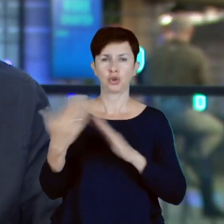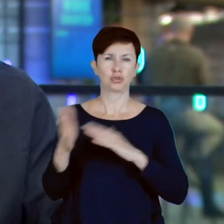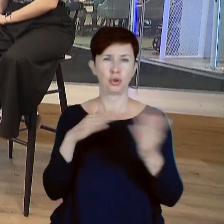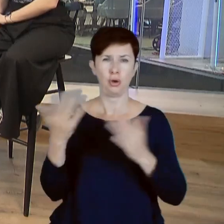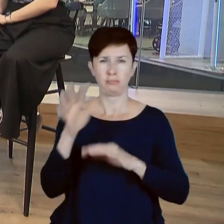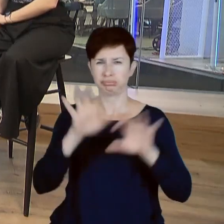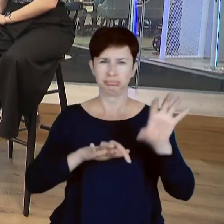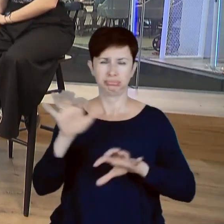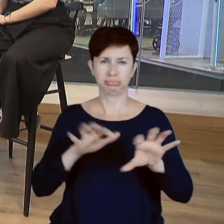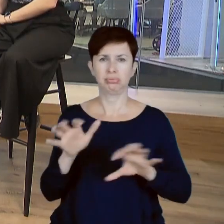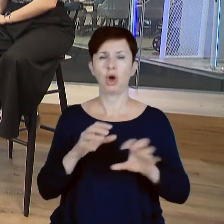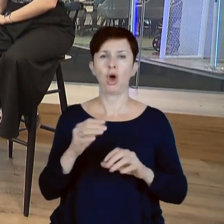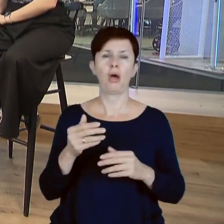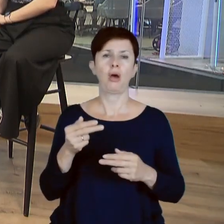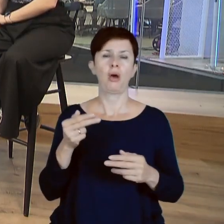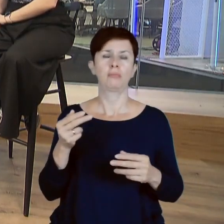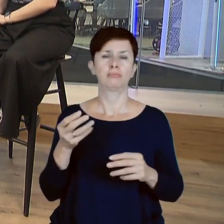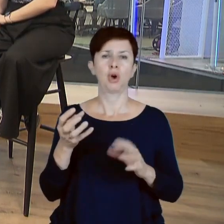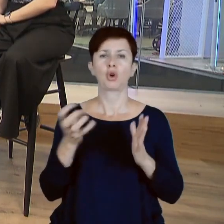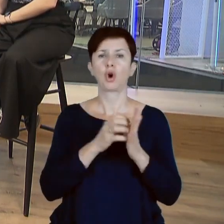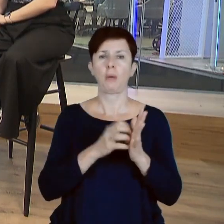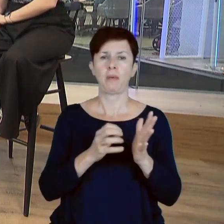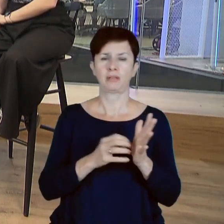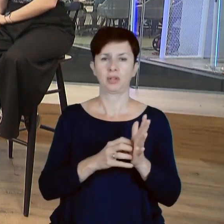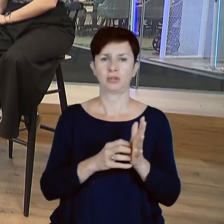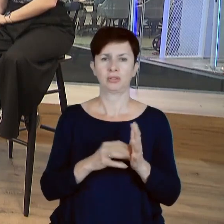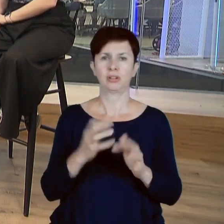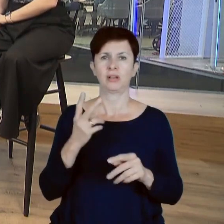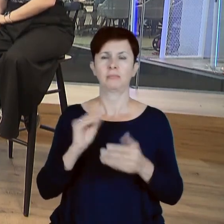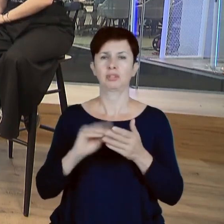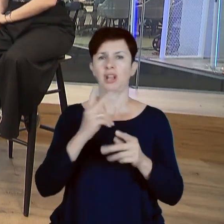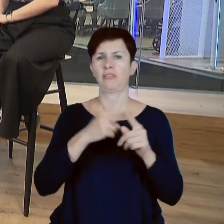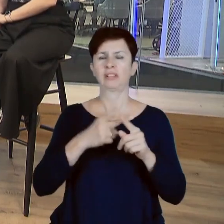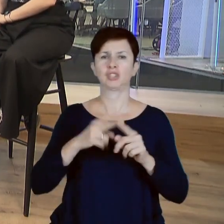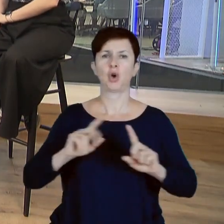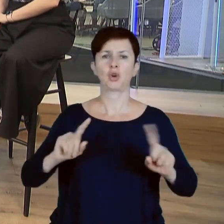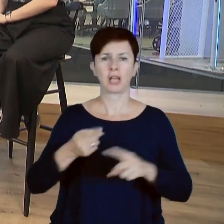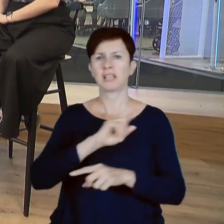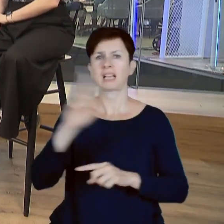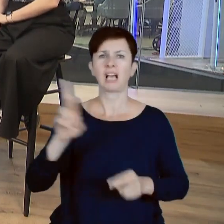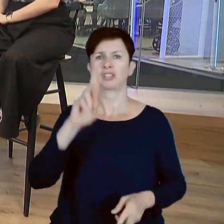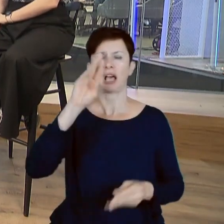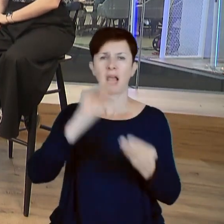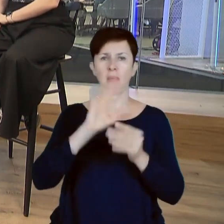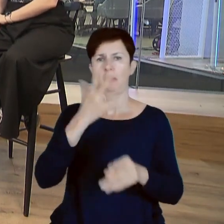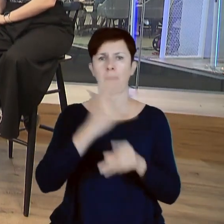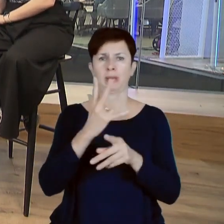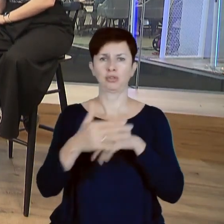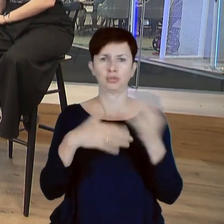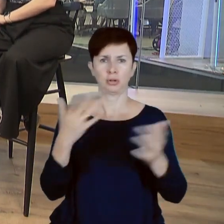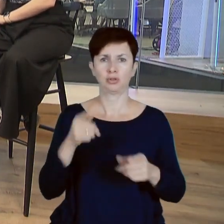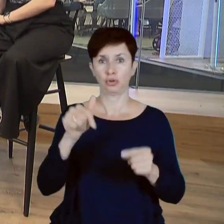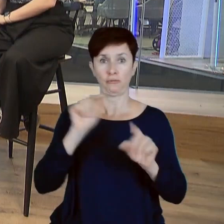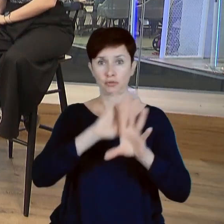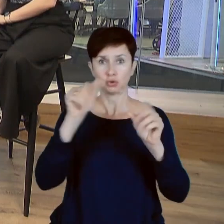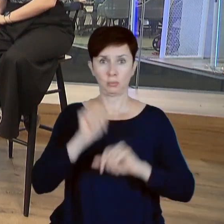Komentarze do niej pisze pewnie w tygodniu 20 różnych organizacji. Każdy raport ma 50. Trzeba to ogarnąć. I chcę z góry powiedzieć, moim zdaniem